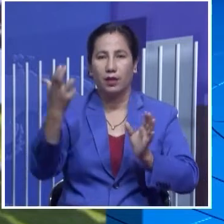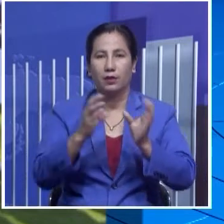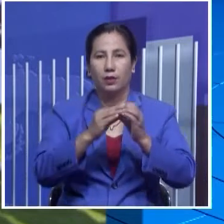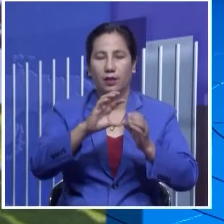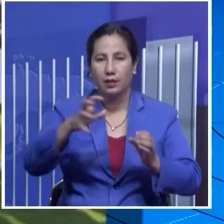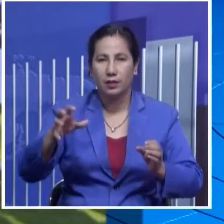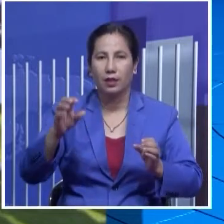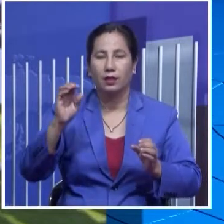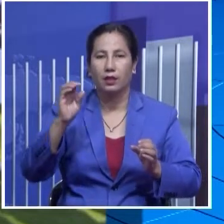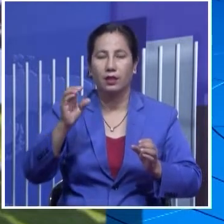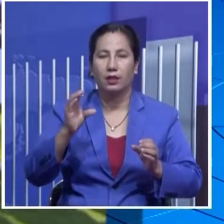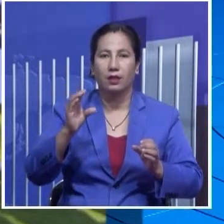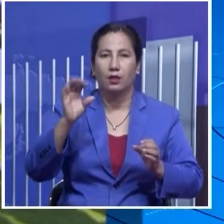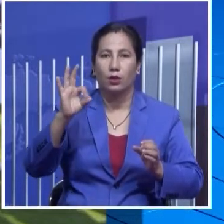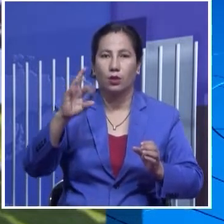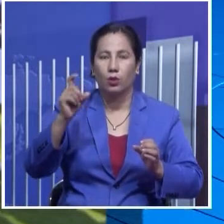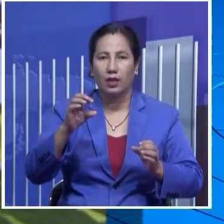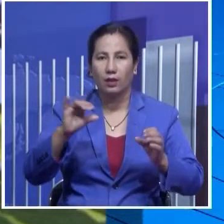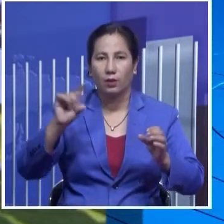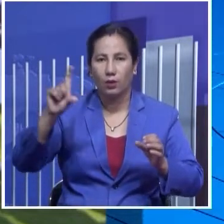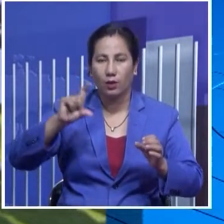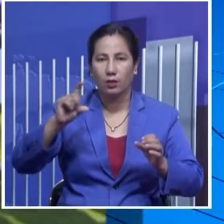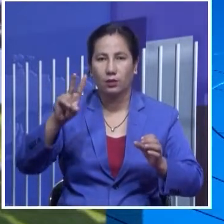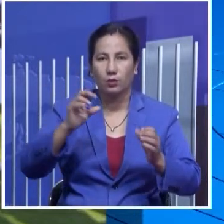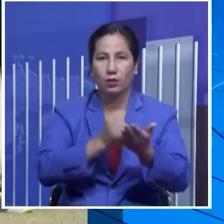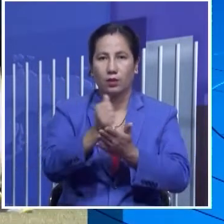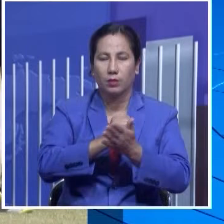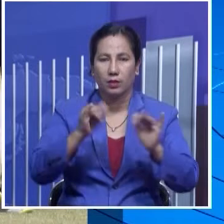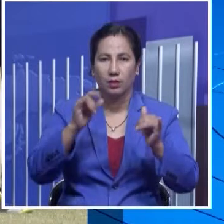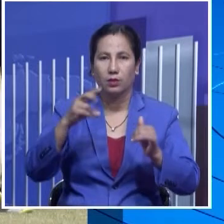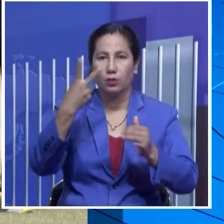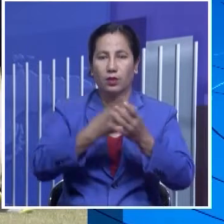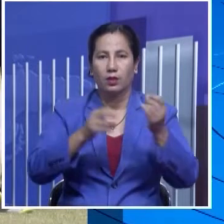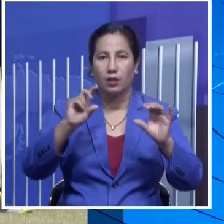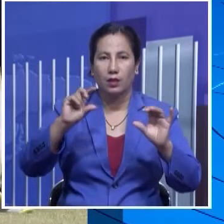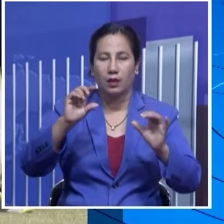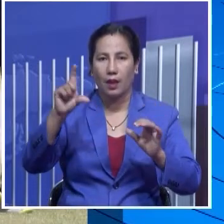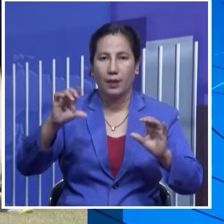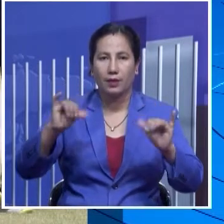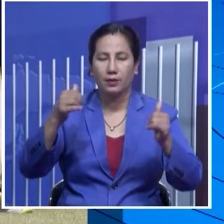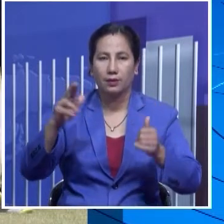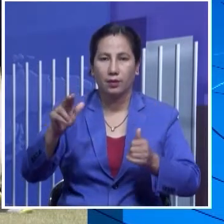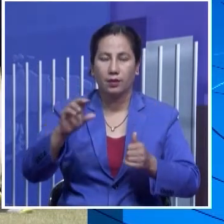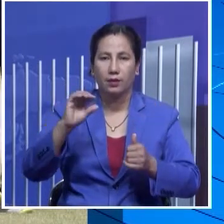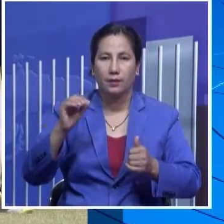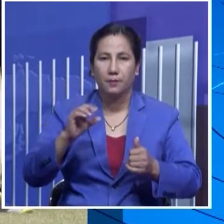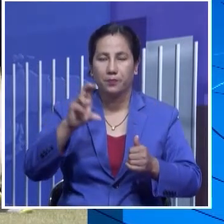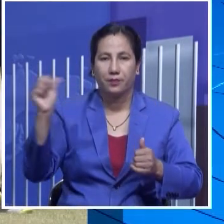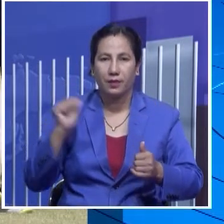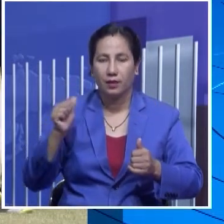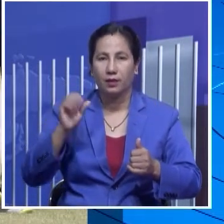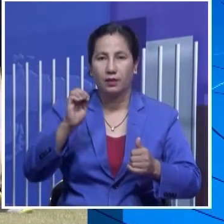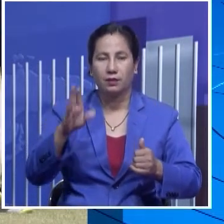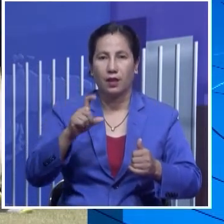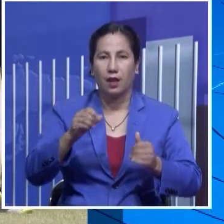स्थानीय ओन्टारियो क्लबसँग 2 अभ्यास खेल खेलेको थियो। दुवै खेल नेपालले जितेको थियो। क्यानाडासँगको सिरिजपछि नेपाली टोली